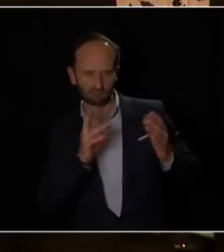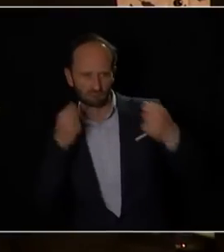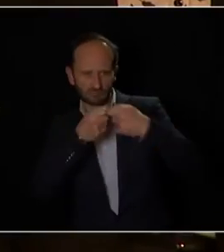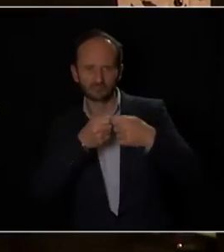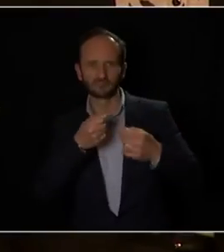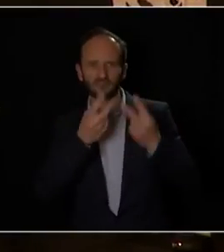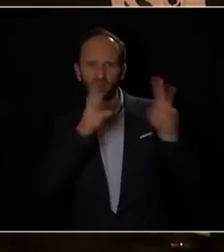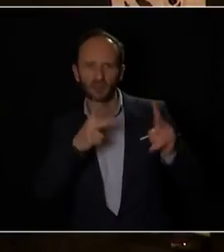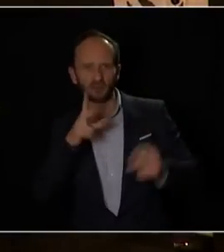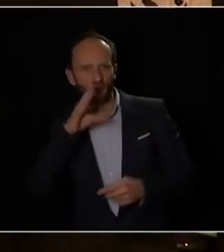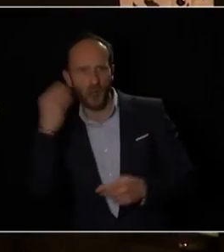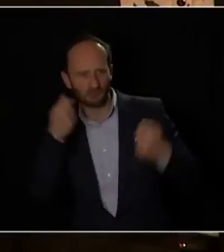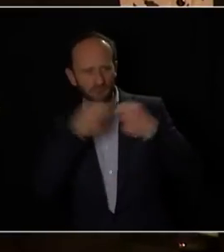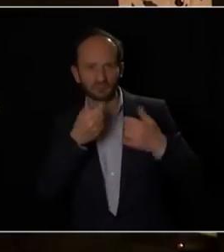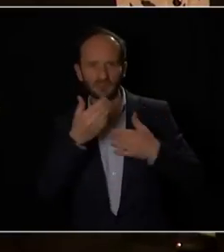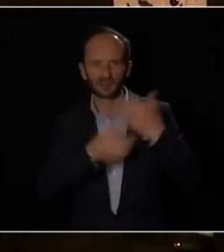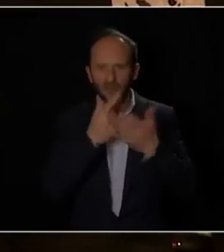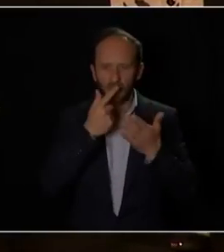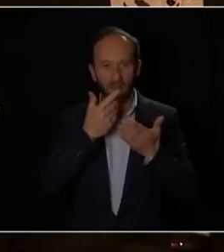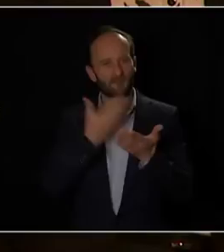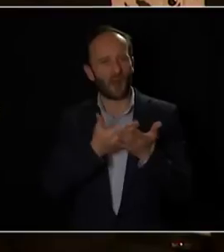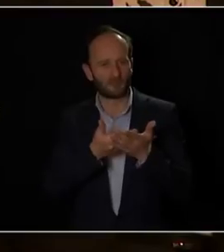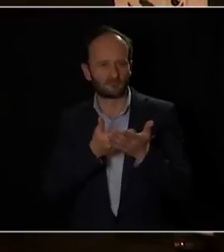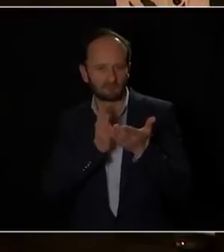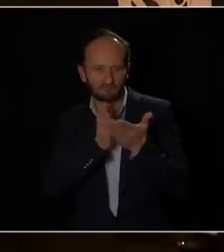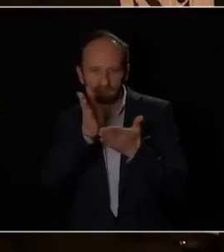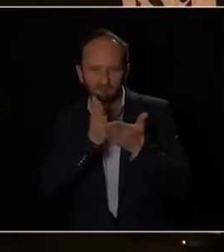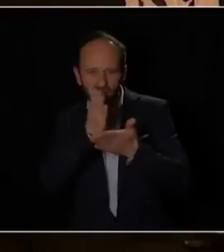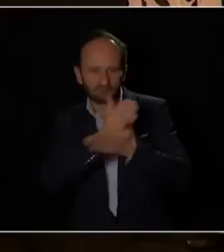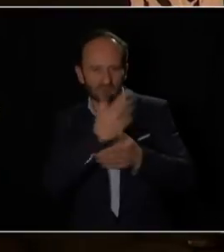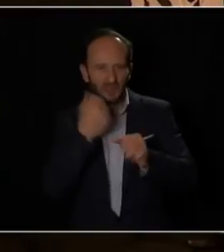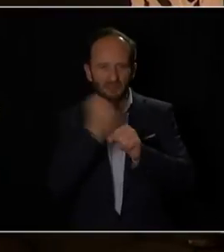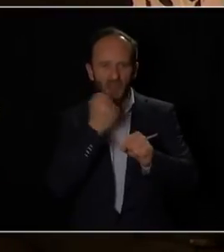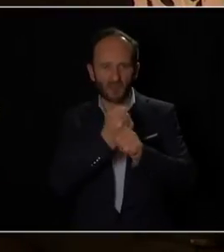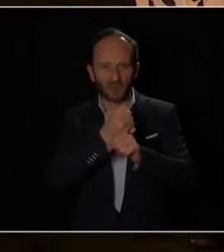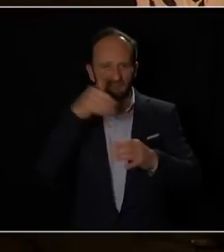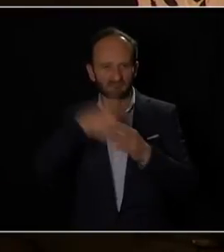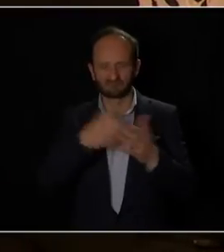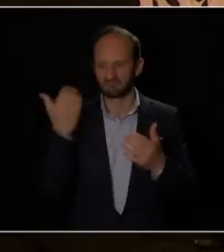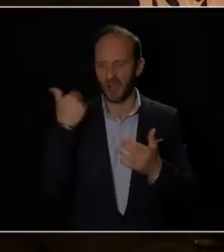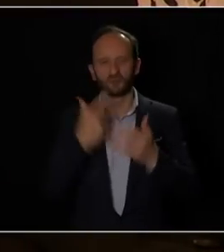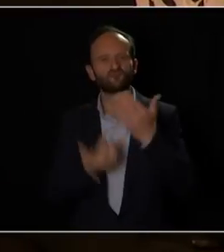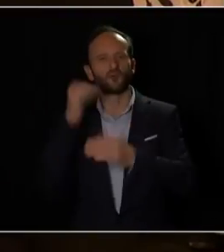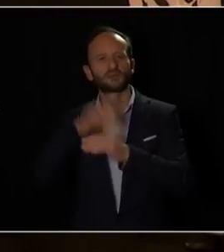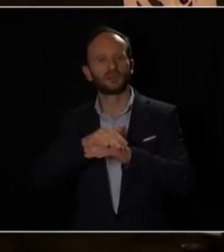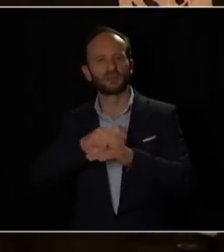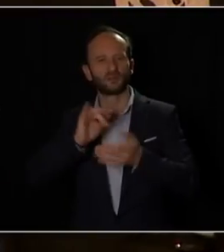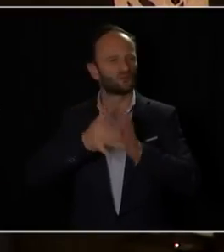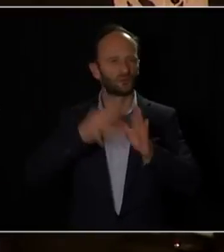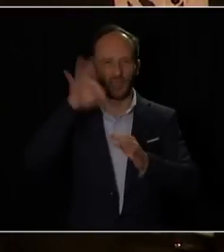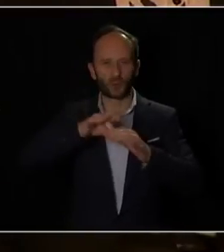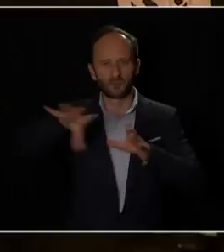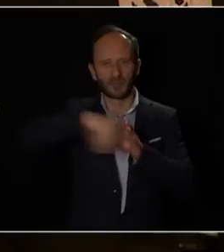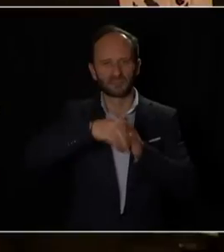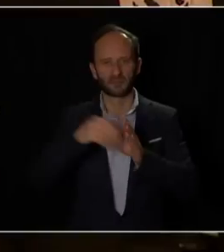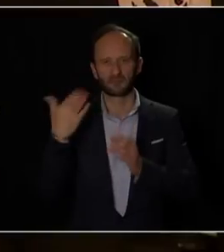ce sont quelques-uns des axes de ce projet de territoire à laquelle avait été convié de participer lors d'une journée communautaire tous les élus que je